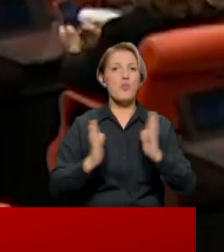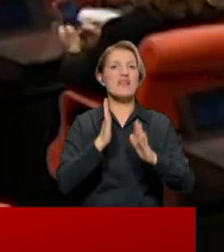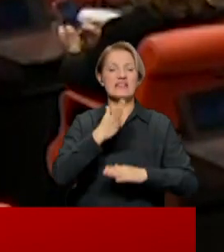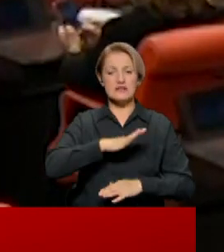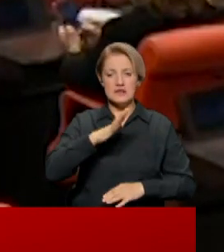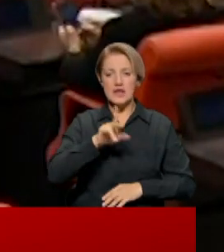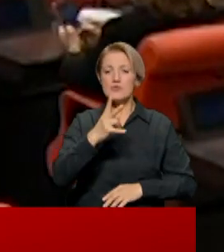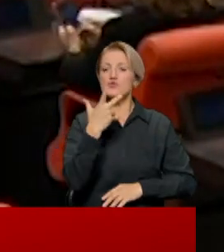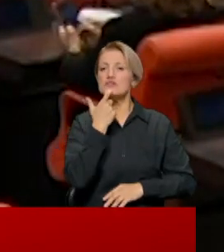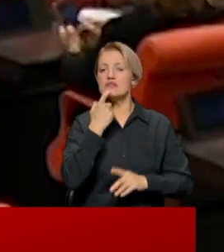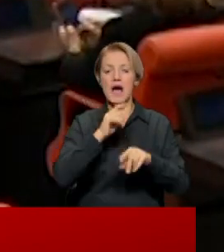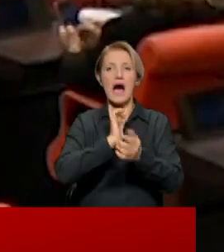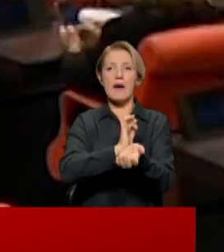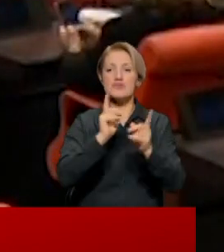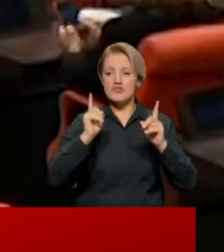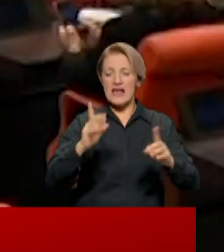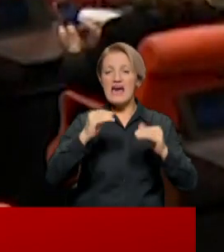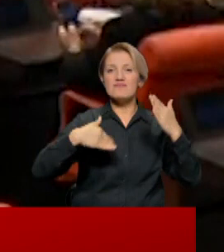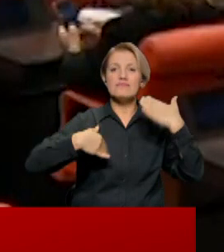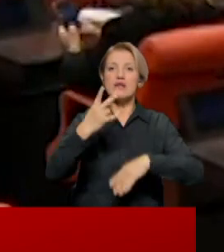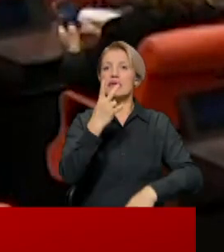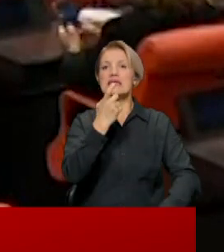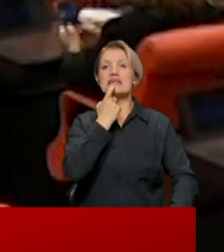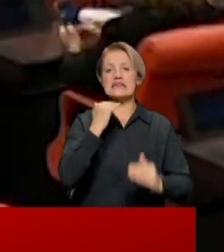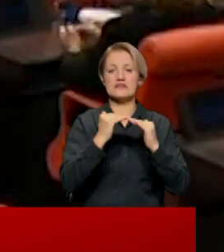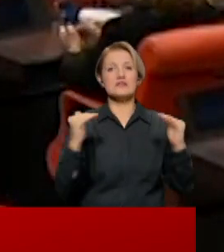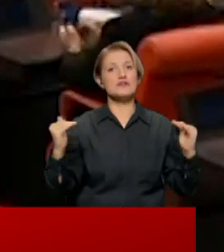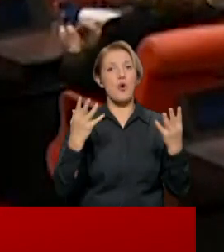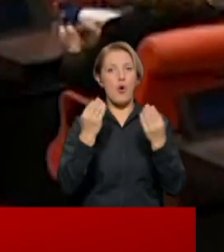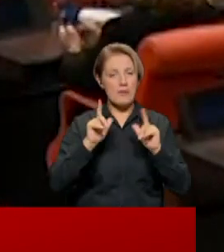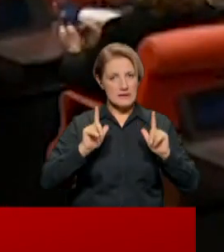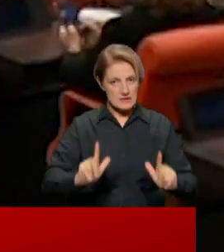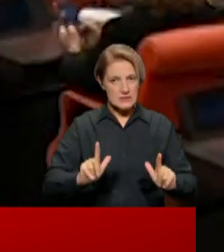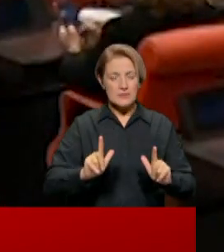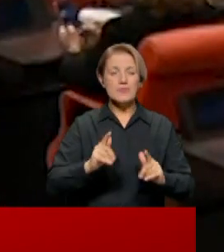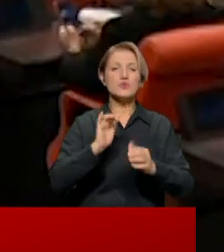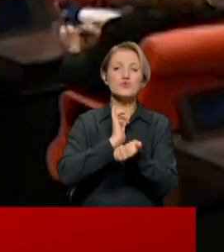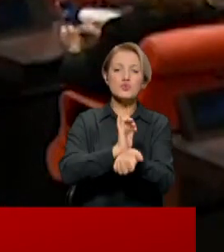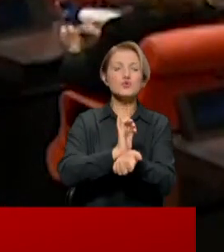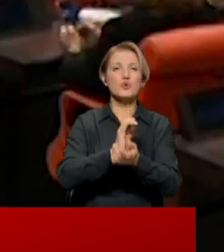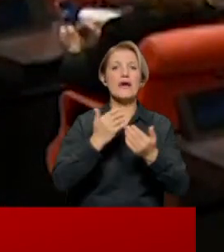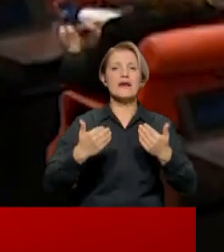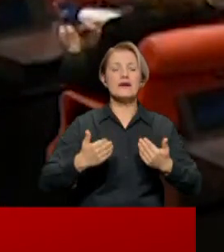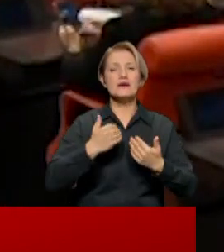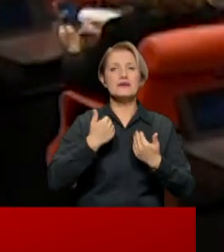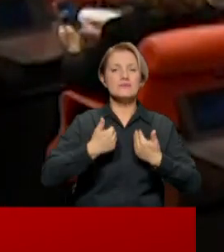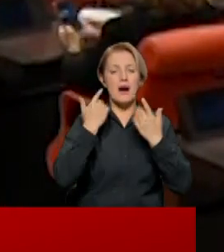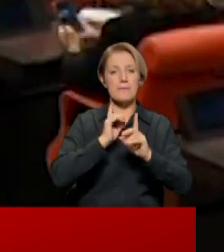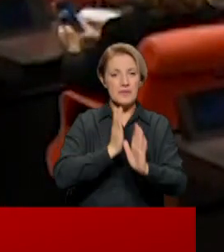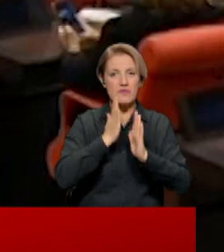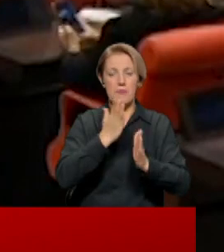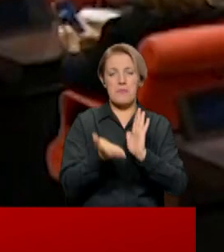üç yıllık hapis cezasının en fazla 2 yılda sınırlanması ve tutuklu yargılanmanın kaldırılması arayışı olduğu